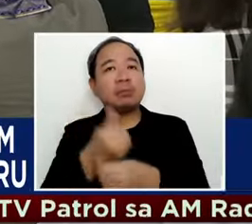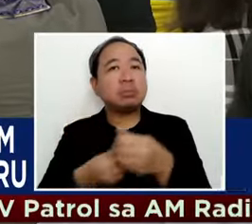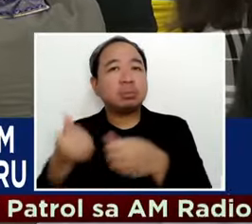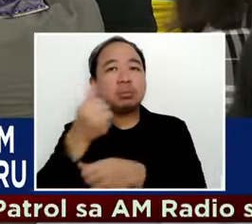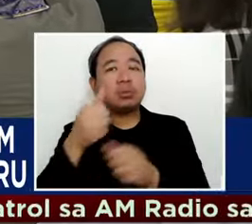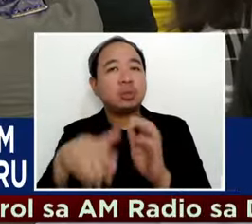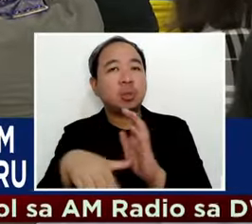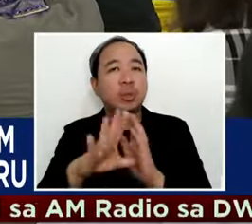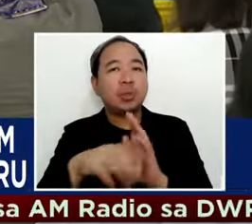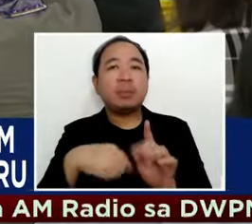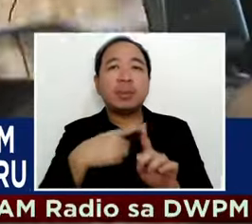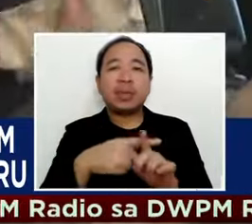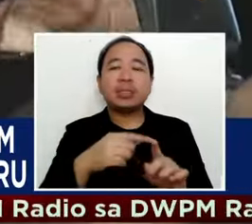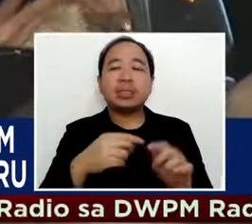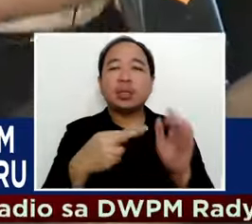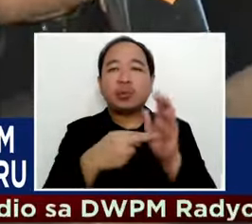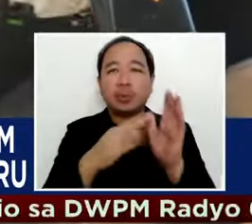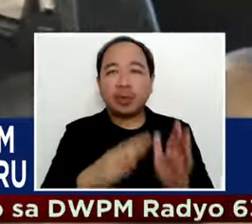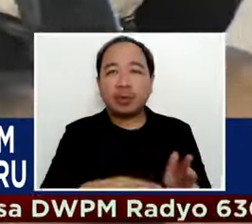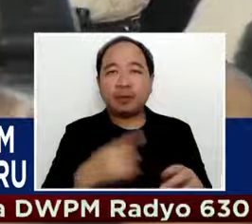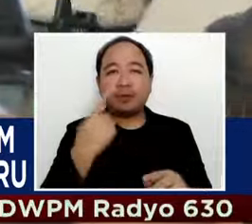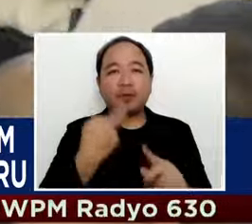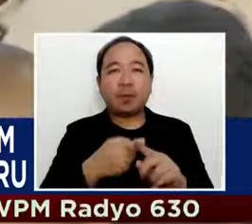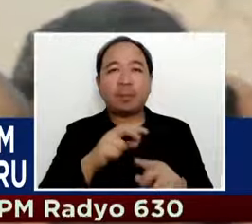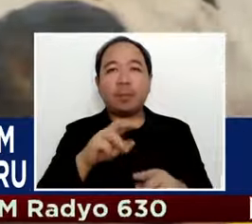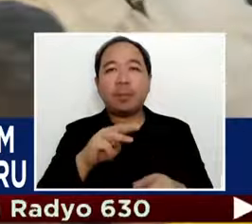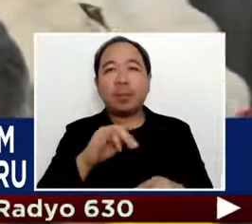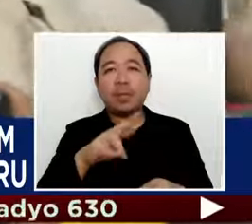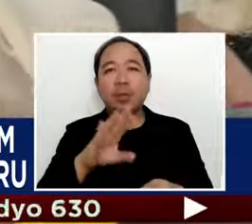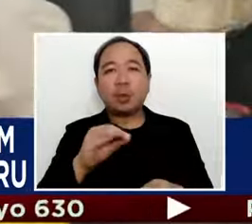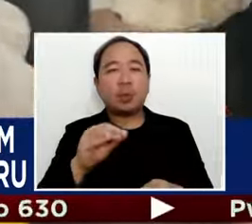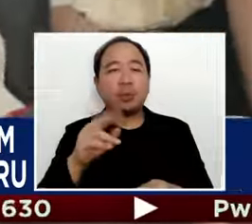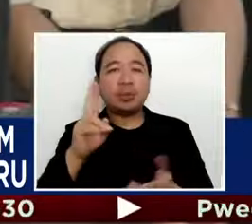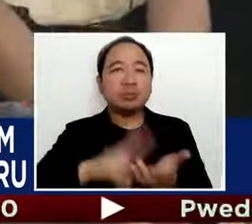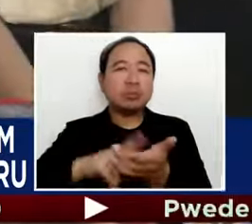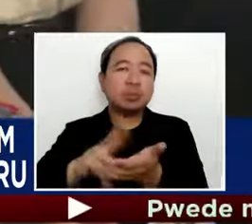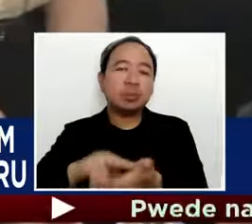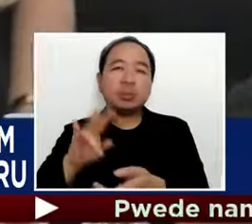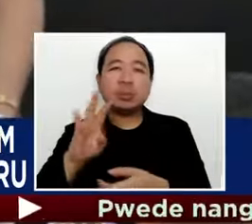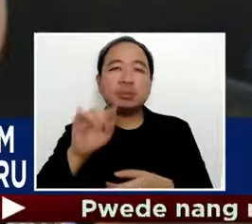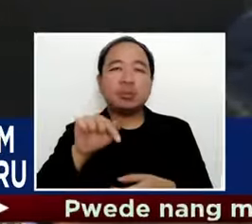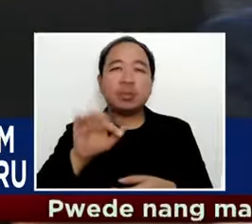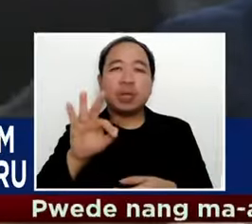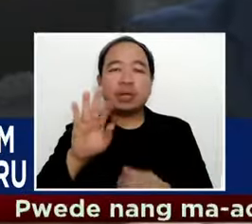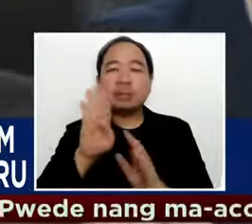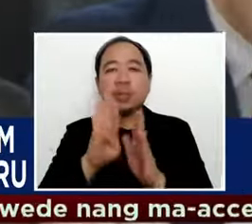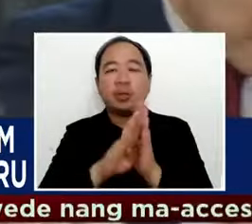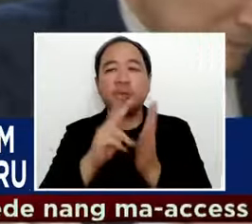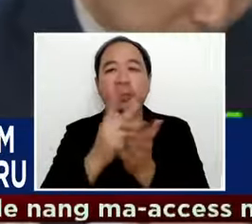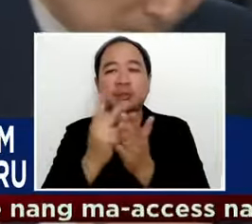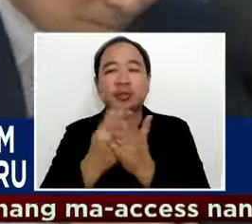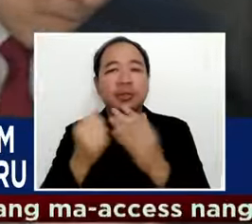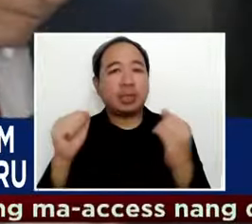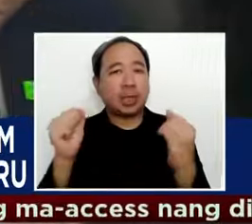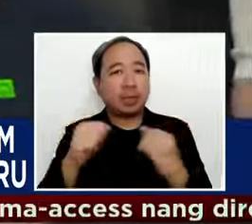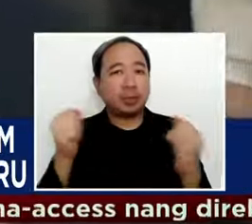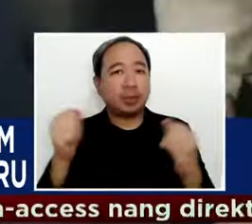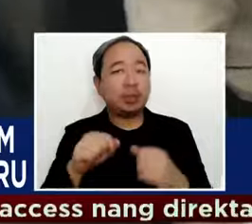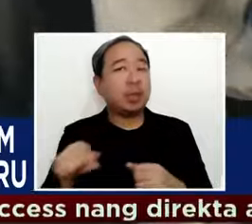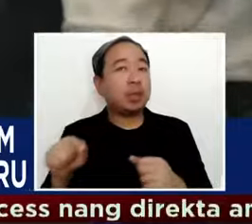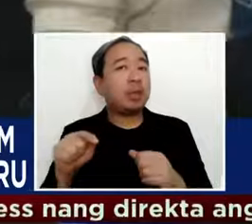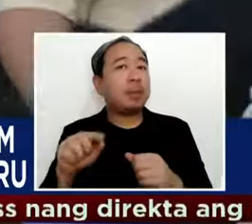ng Miro ang paglagda sa 17.9 billion pesos na kasunduan. Ang kumpanyang Miro